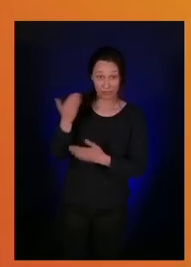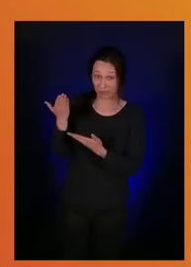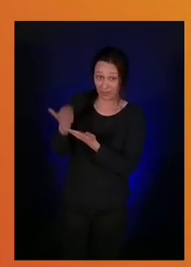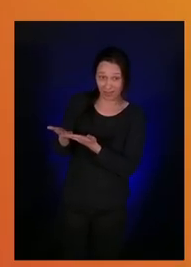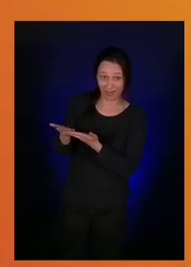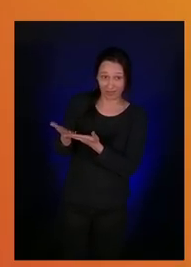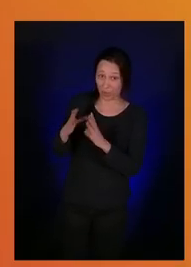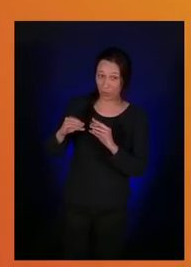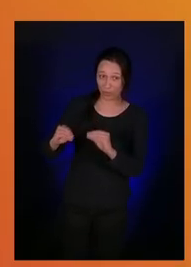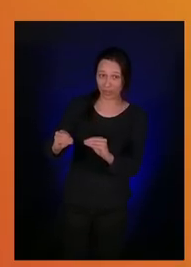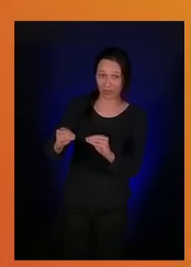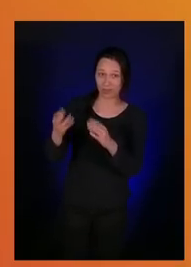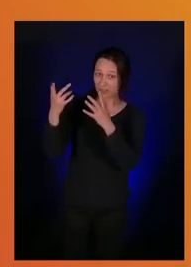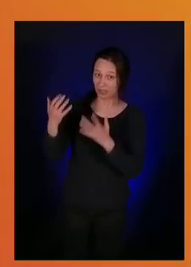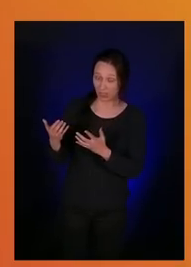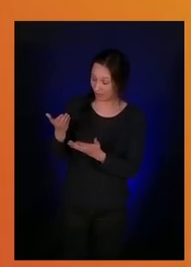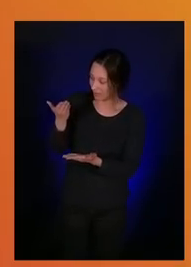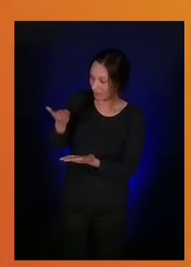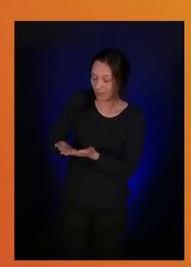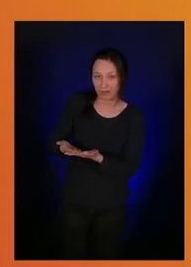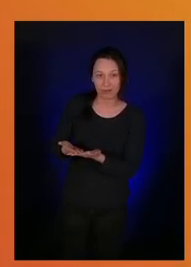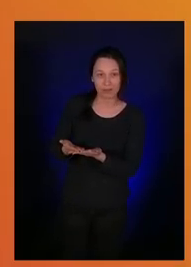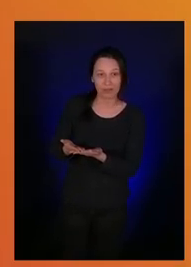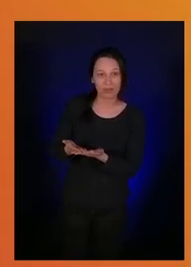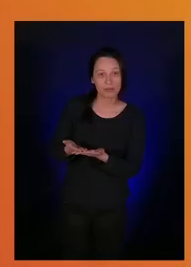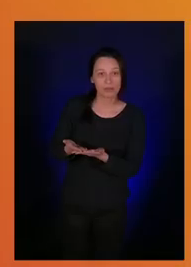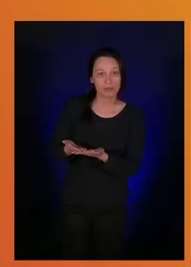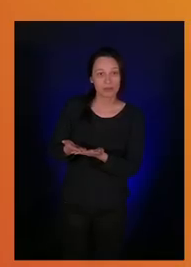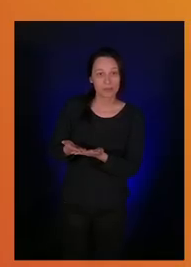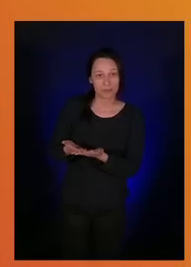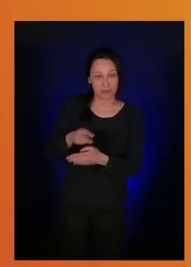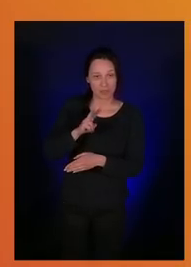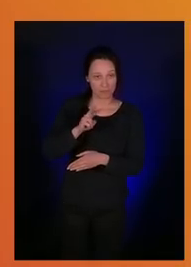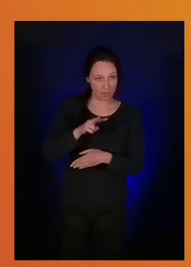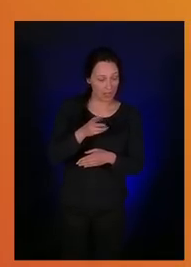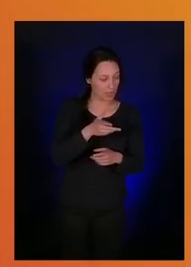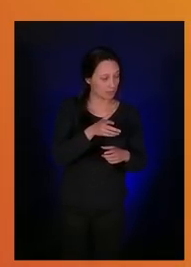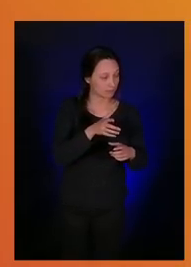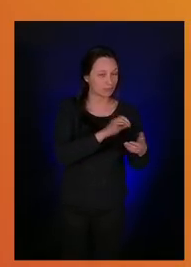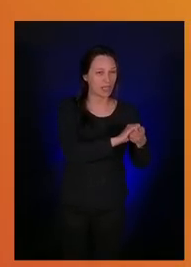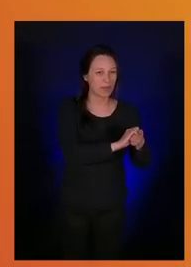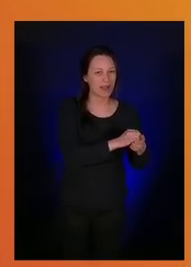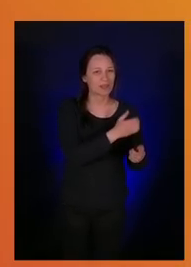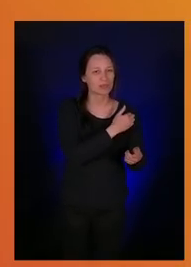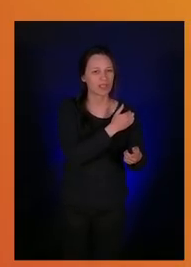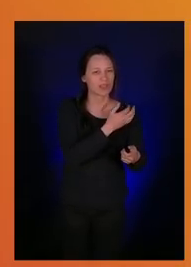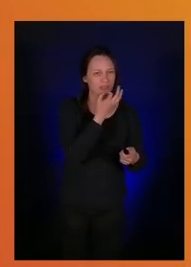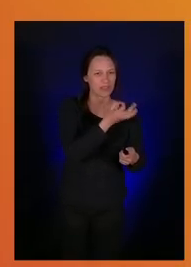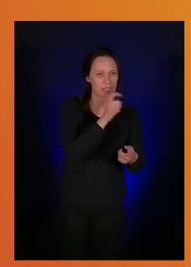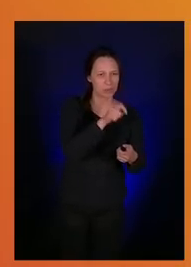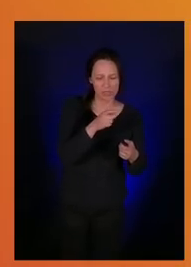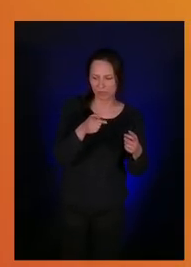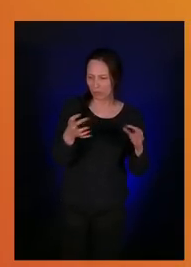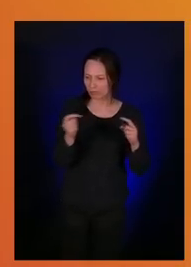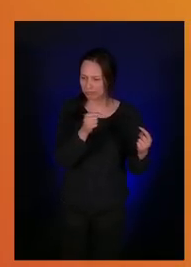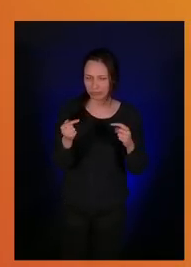chiffres qui sont donnés sont ceux-là. Et c'est d'ailleurs ce que proposaient les camarades, c'est de s'engager à vraiment débattre, comme la dernière intervention, sur le règlement de la